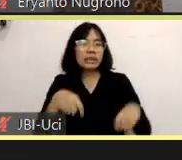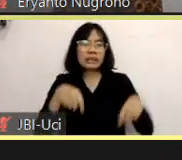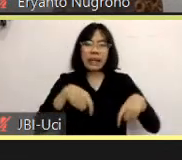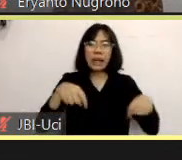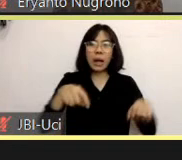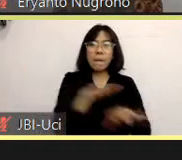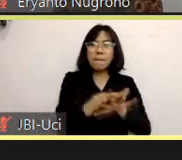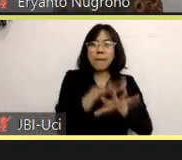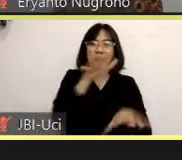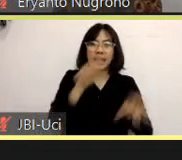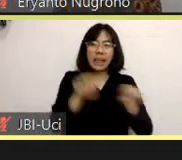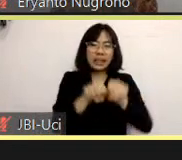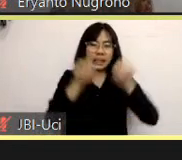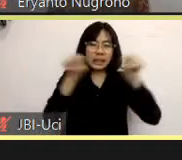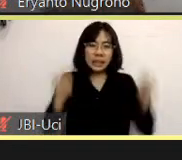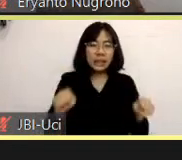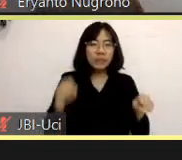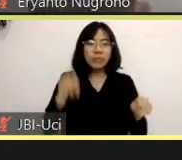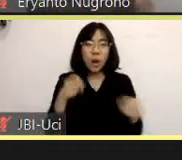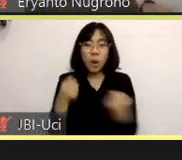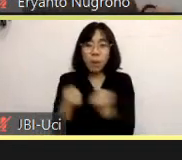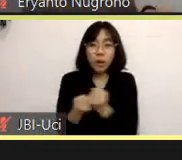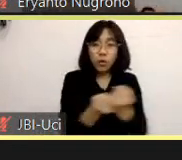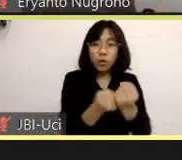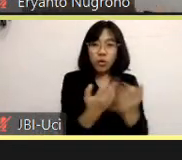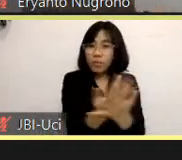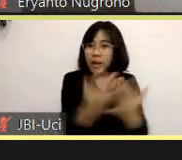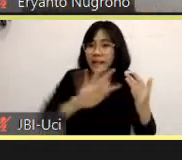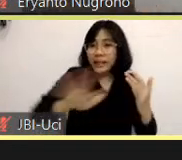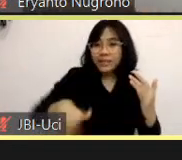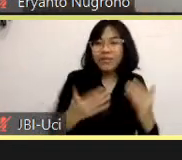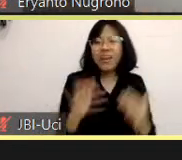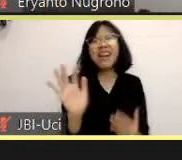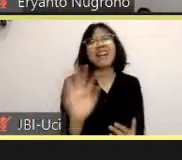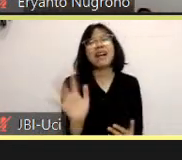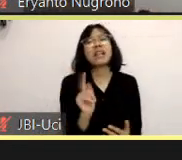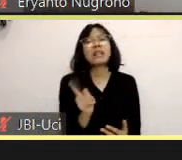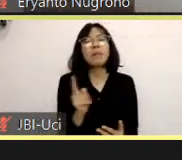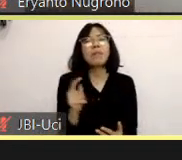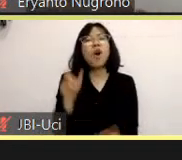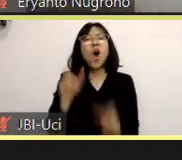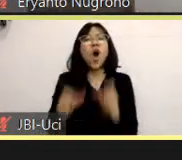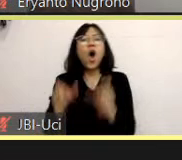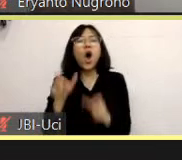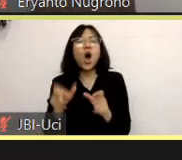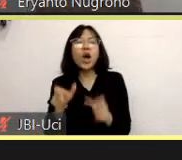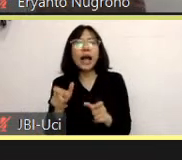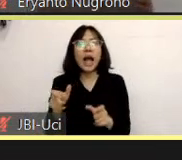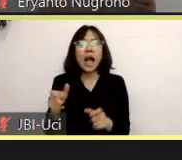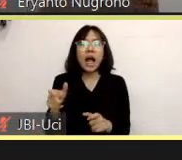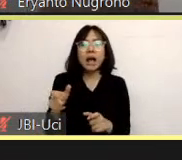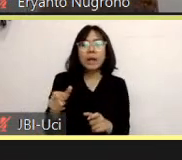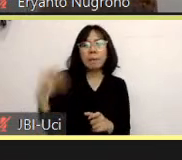tidak begitu representatif, terutama karena dikuasai kepentingan elit. Ini sering disebut